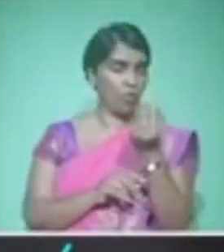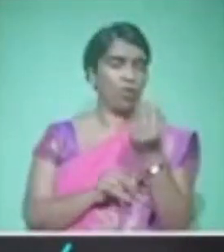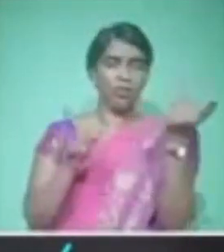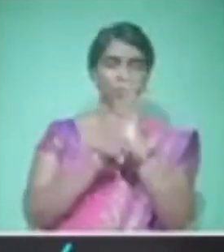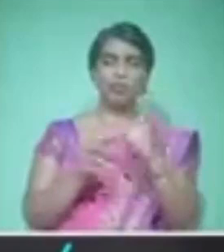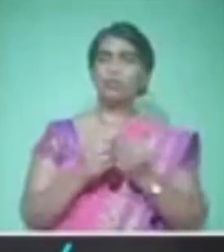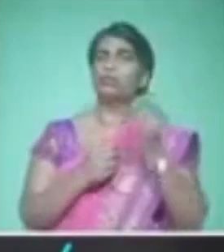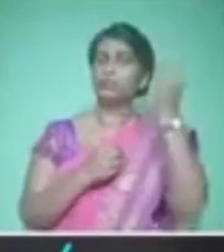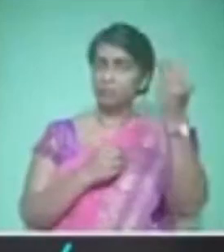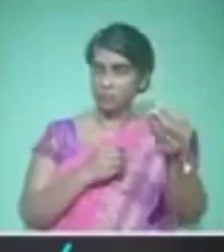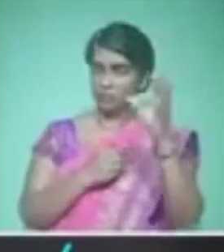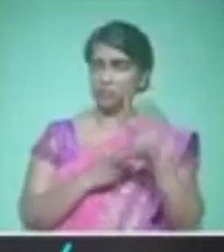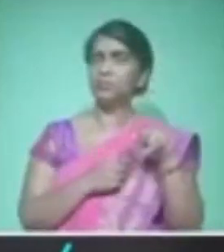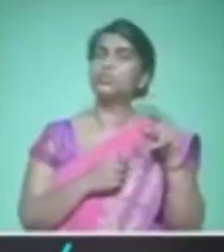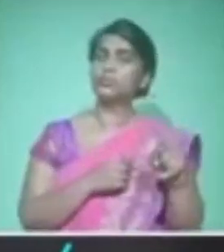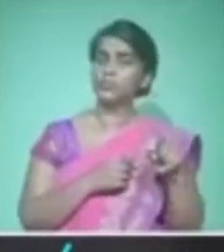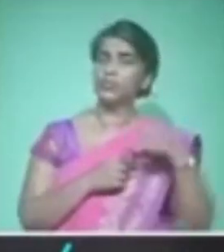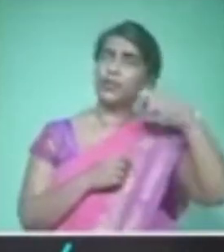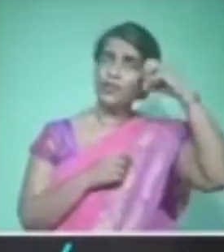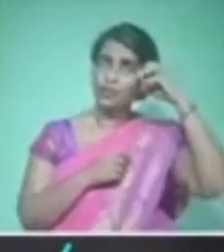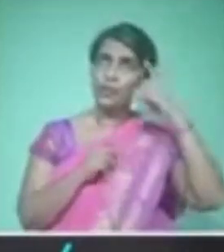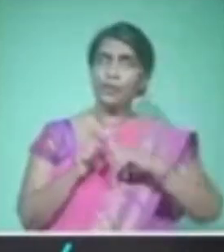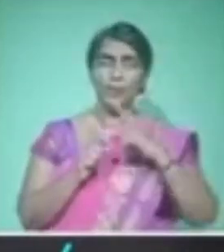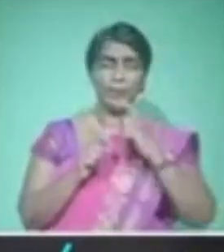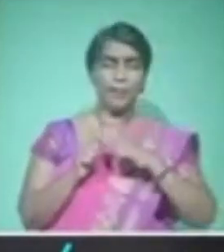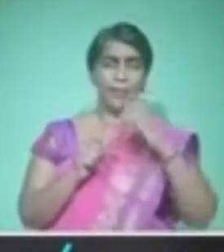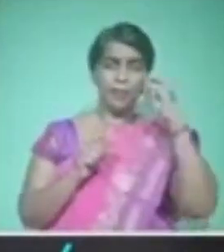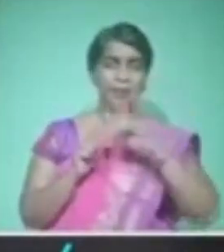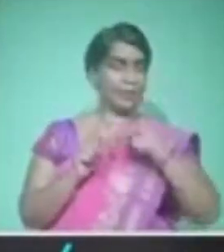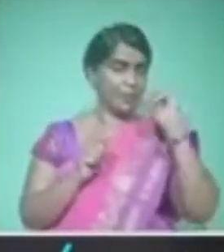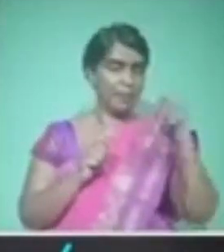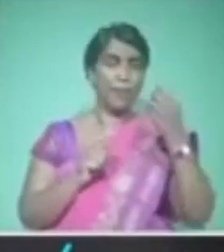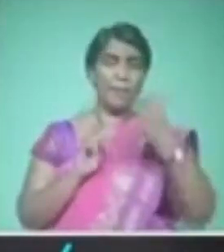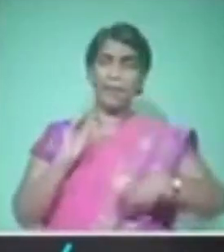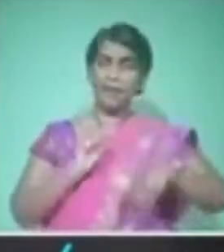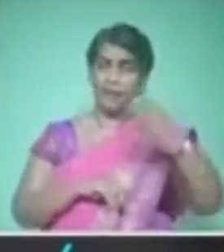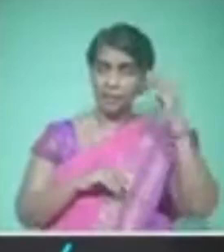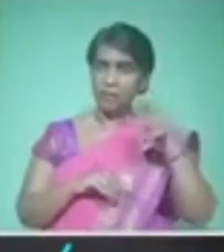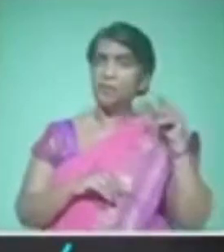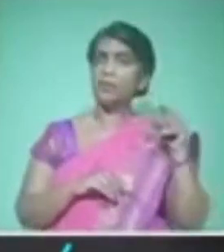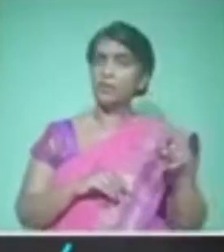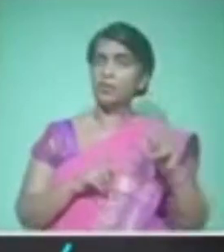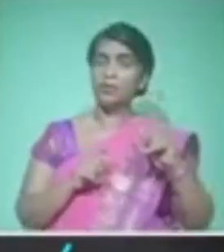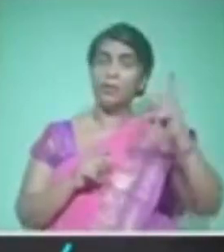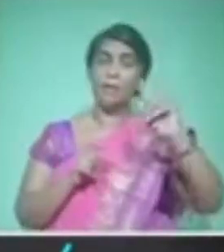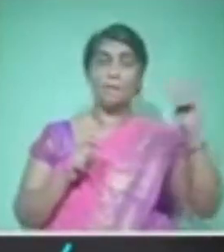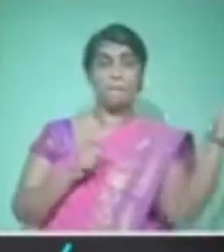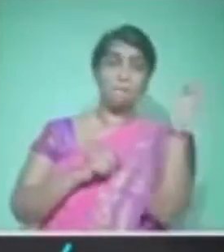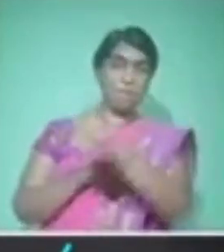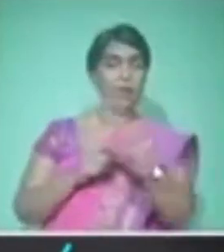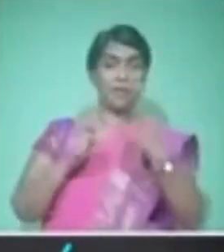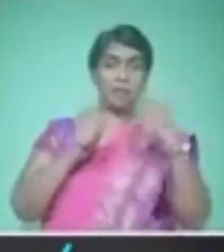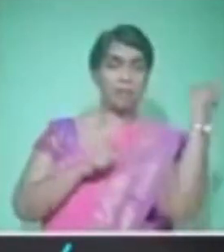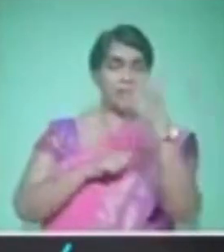ඍජුවම එයාට ලබා දෙන්න. දැන් විදුලිය ගෙවනකොට මේක දැන් අපි මිල වැඩි කරනවා. එයාට ගෙවන්න කියලා කියනවා.